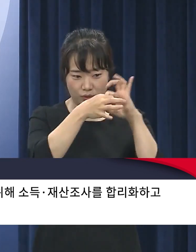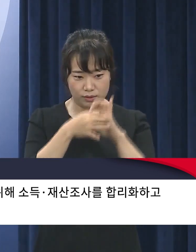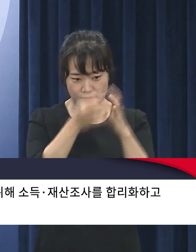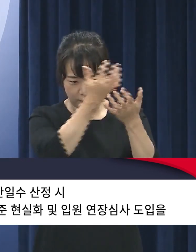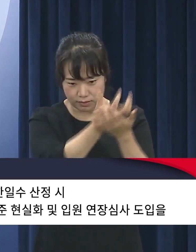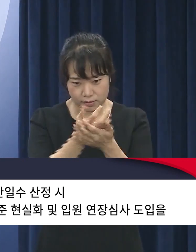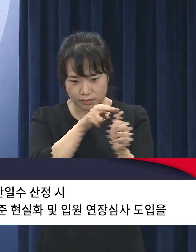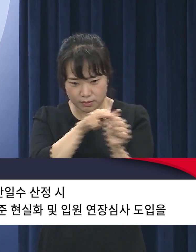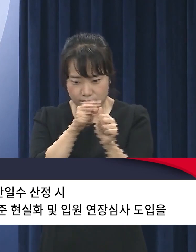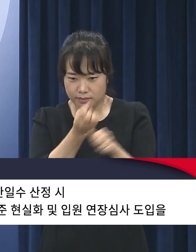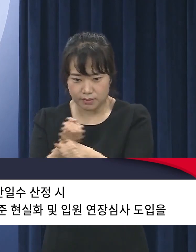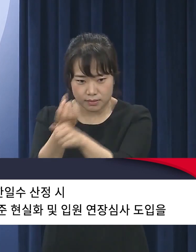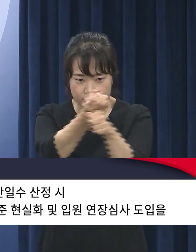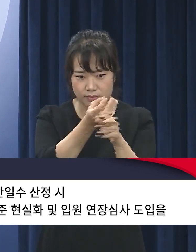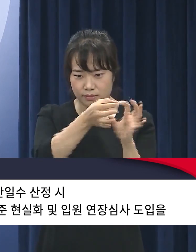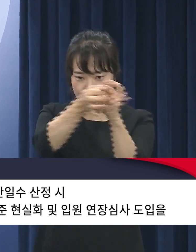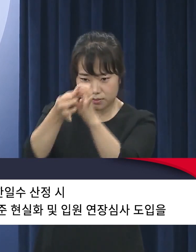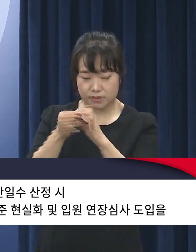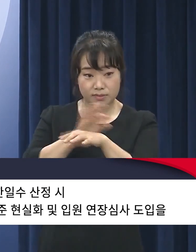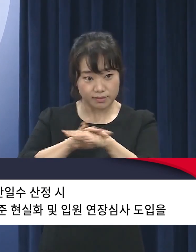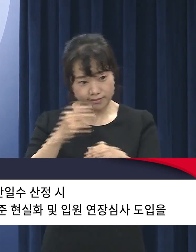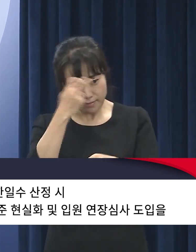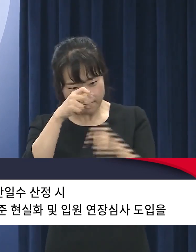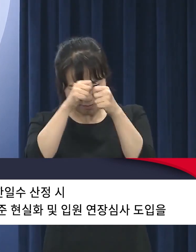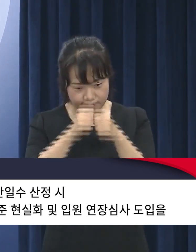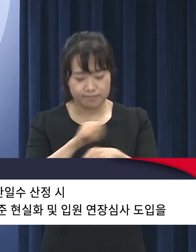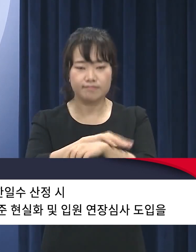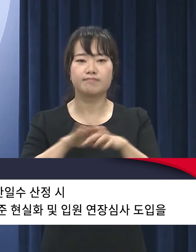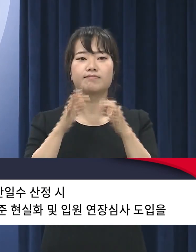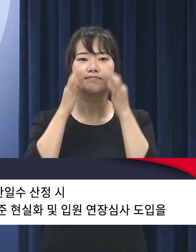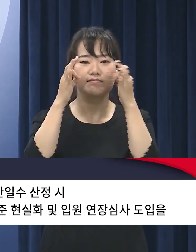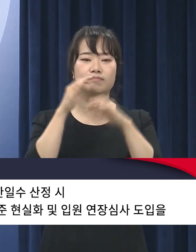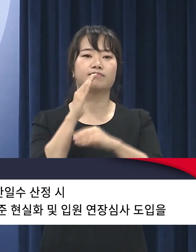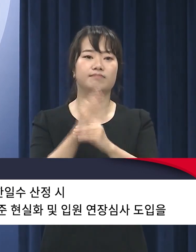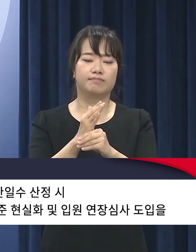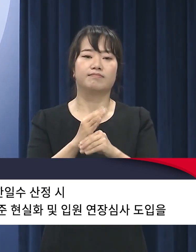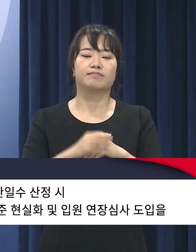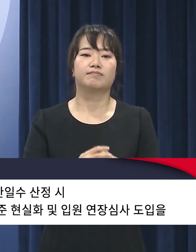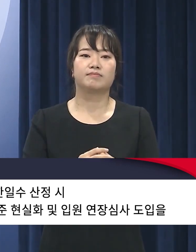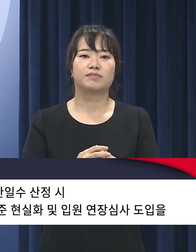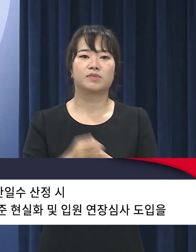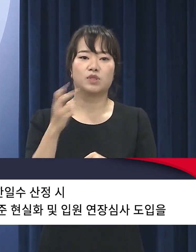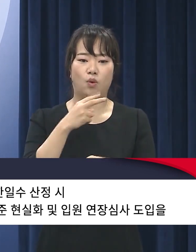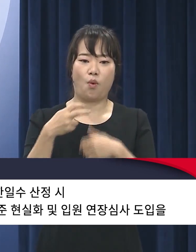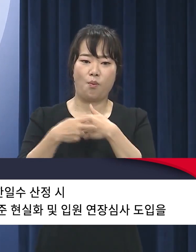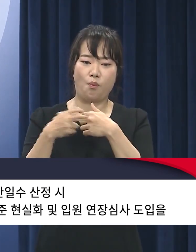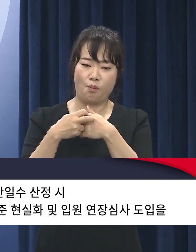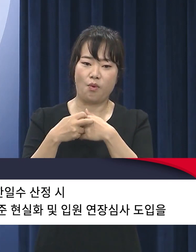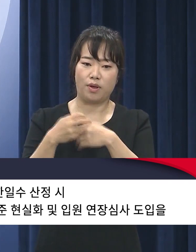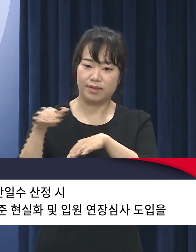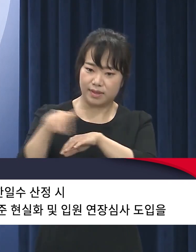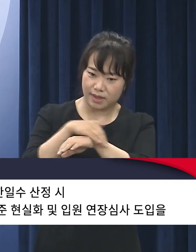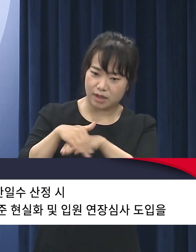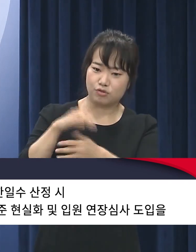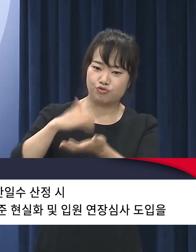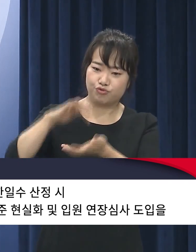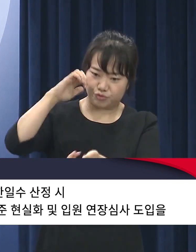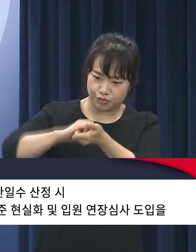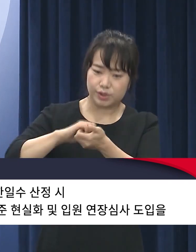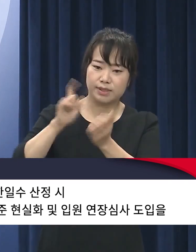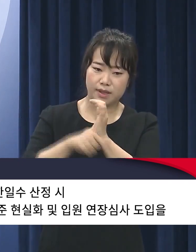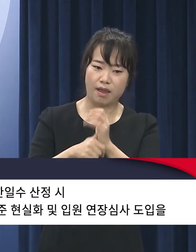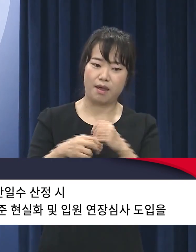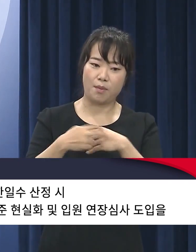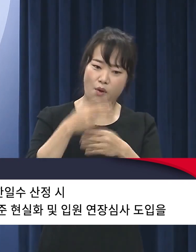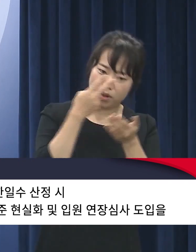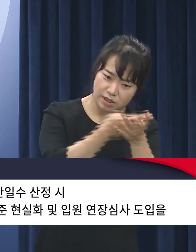확대를 추진합니다. 합리적 의료 이용 체계를 구축하기 위해 의료급여 상한 일수 산정 시 외래, 입원,